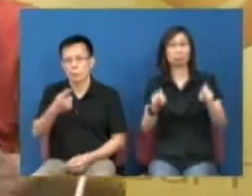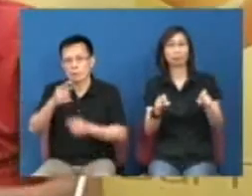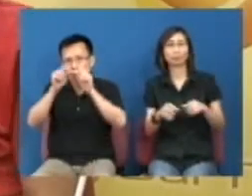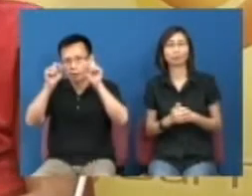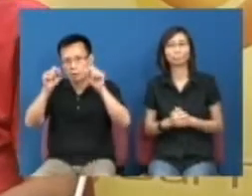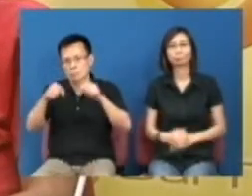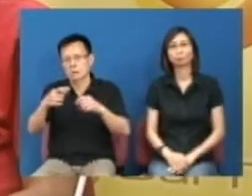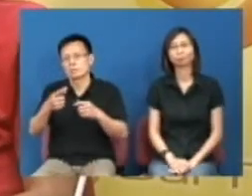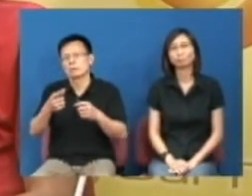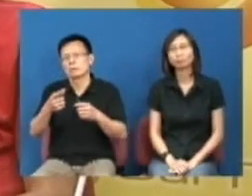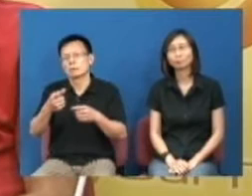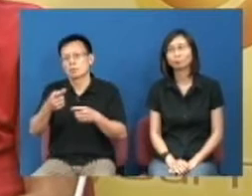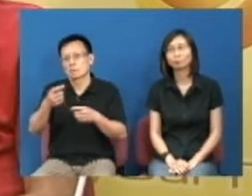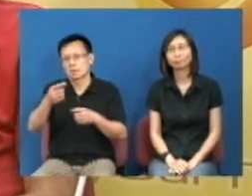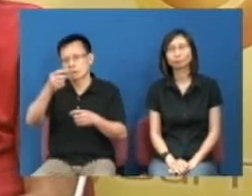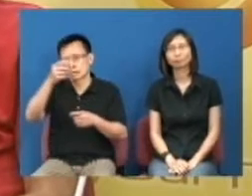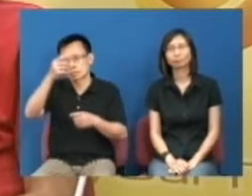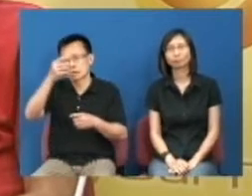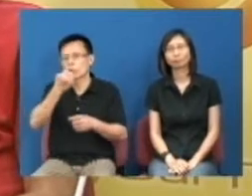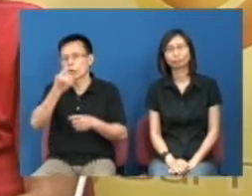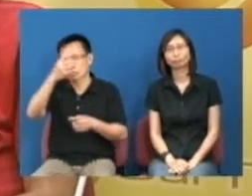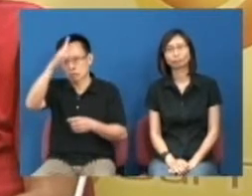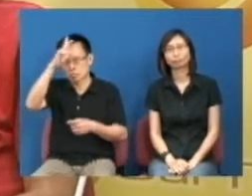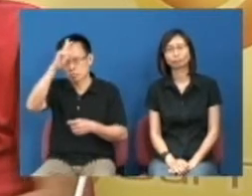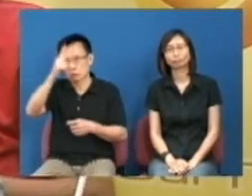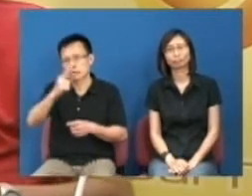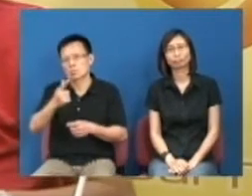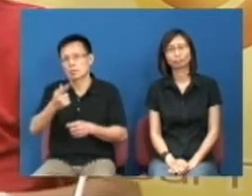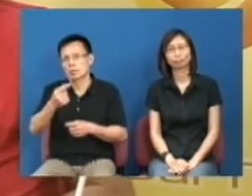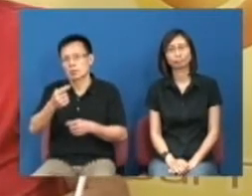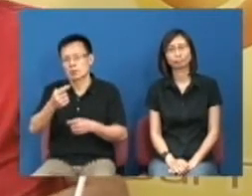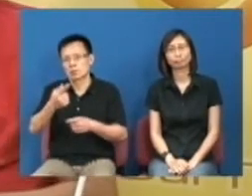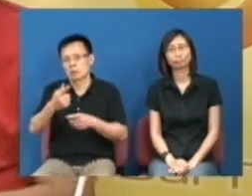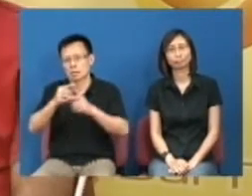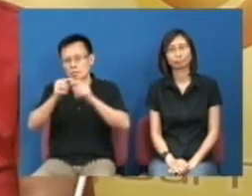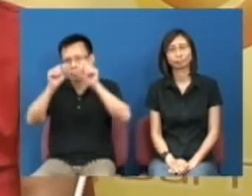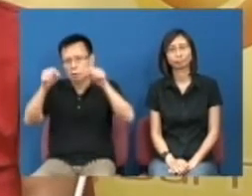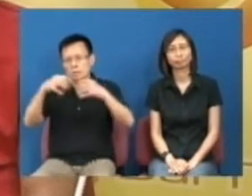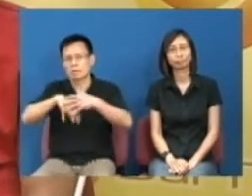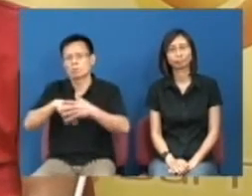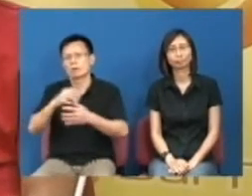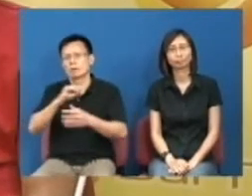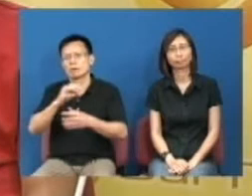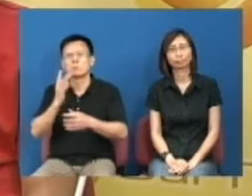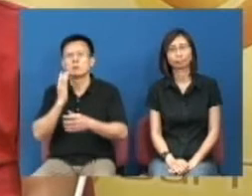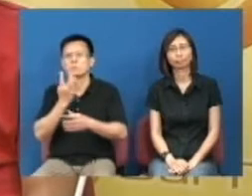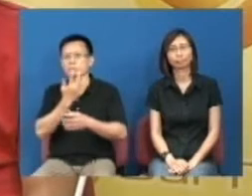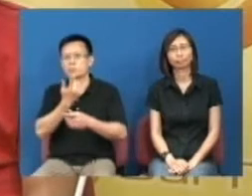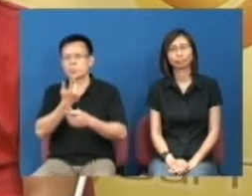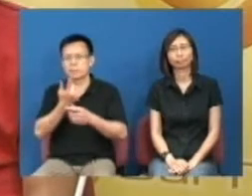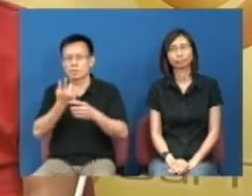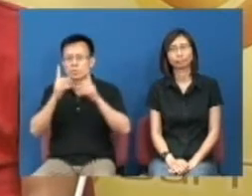就係，特區政府在這個問題上面，他沒有辦法回